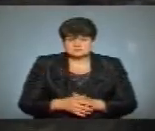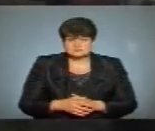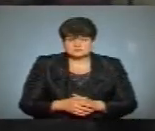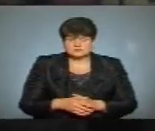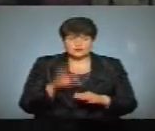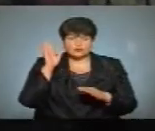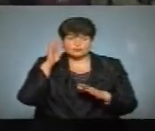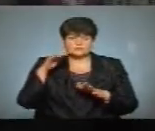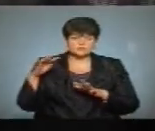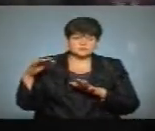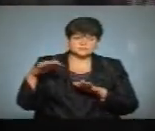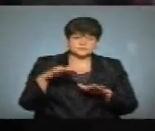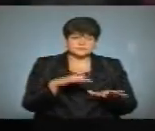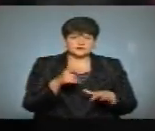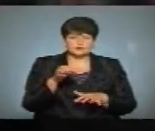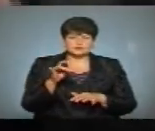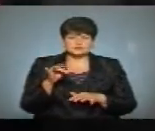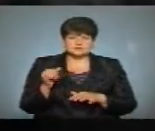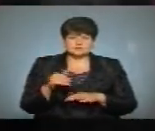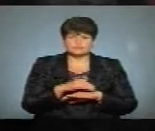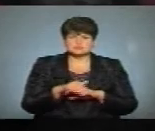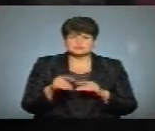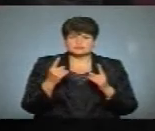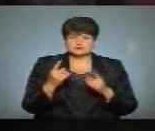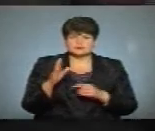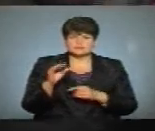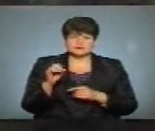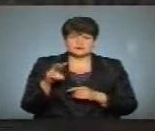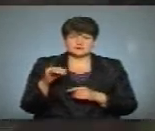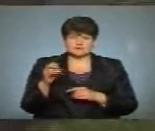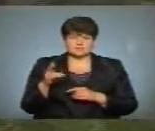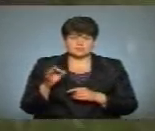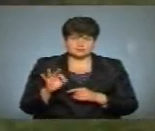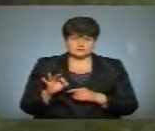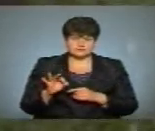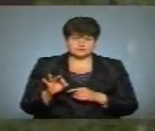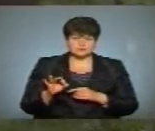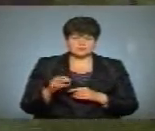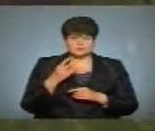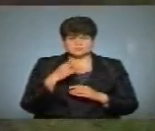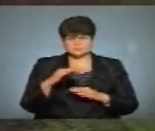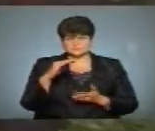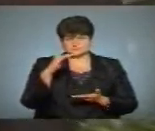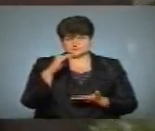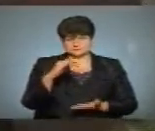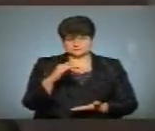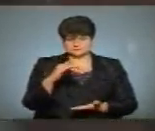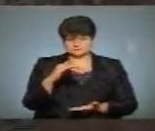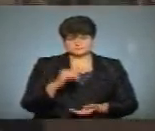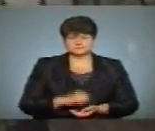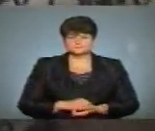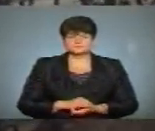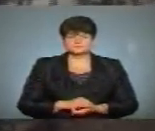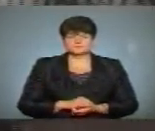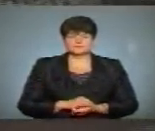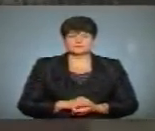Вода йшла з Гончарівки і з вулиці Володимира Великого. Вода була аж сюди. Отак.